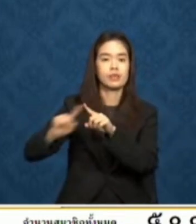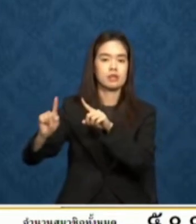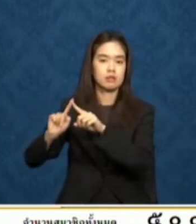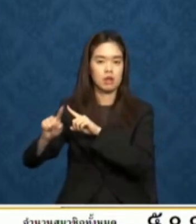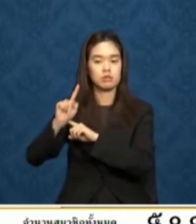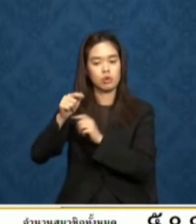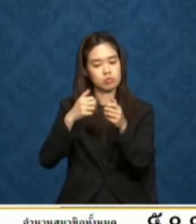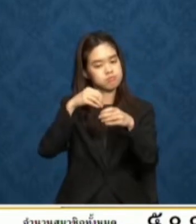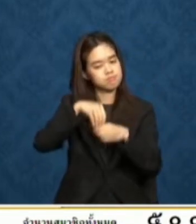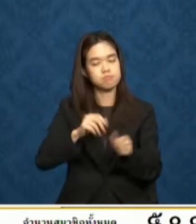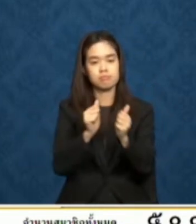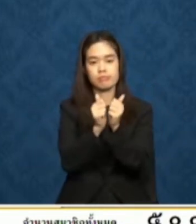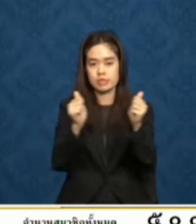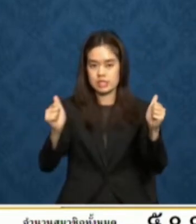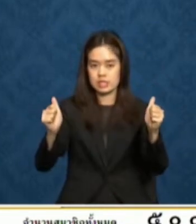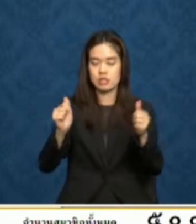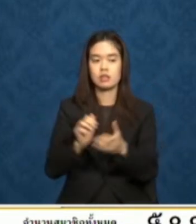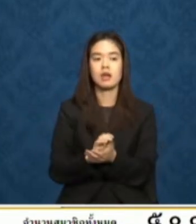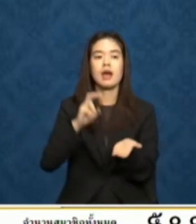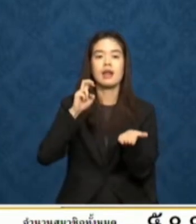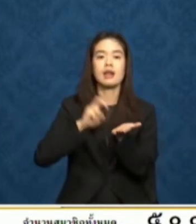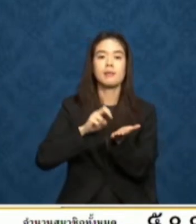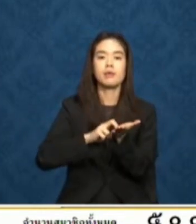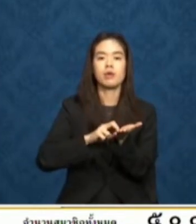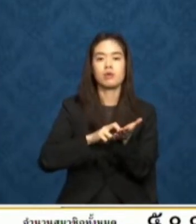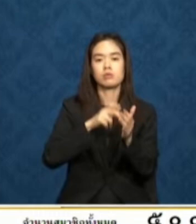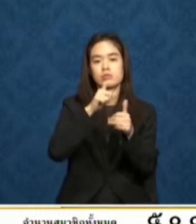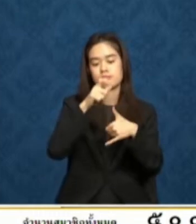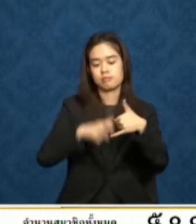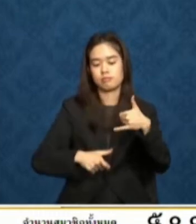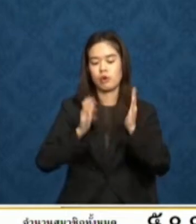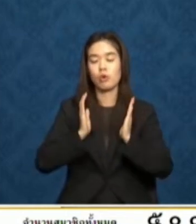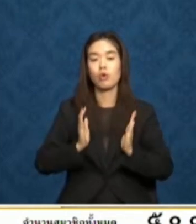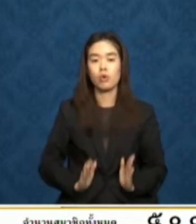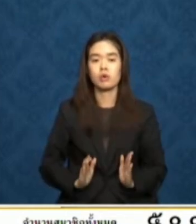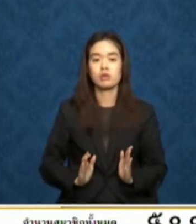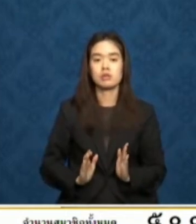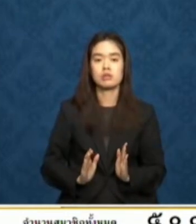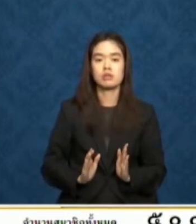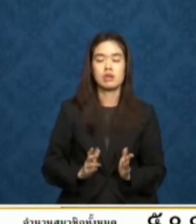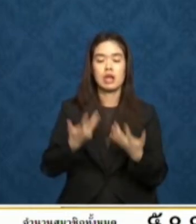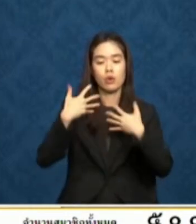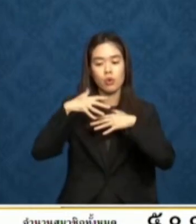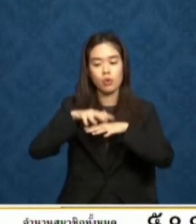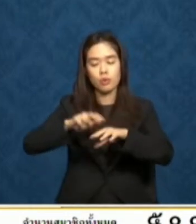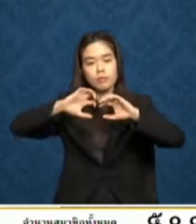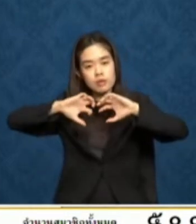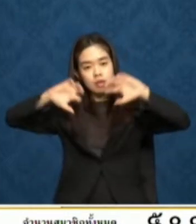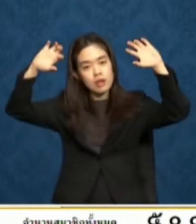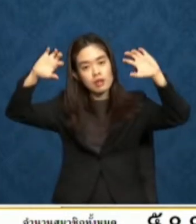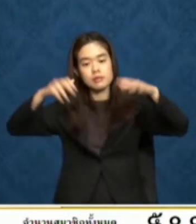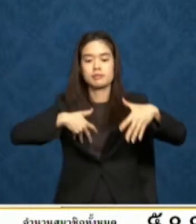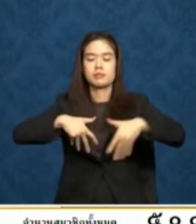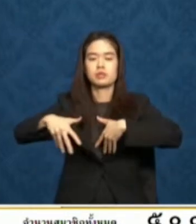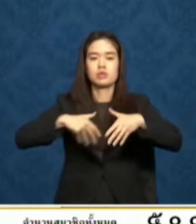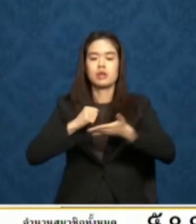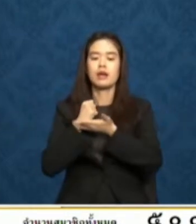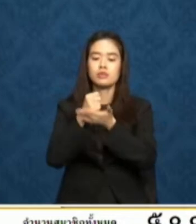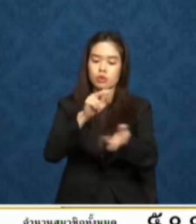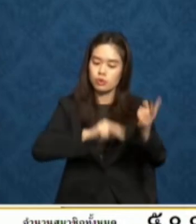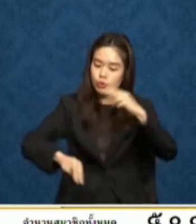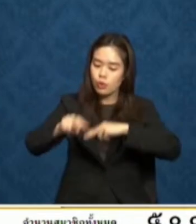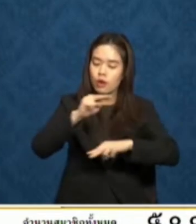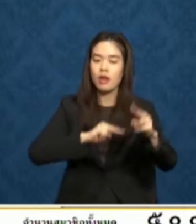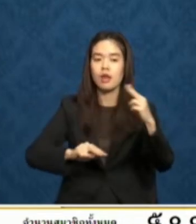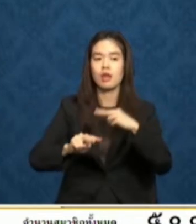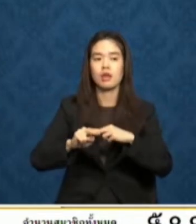ล้มที่ดีซึ่รบรองสิธิของบุคคลที่จะมีสิทธิส่นร่วมกับรฐและชุชนในการบำรงรักษาและไดประโยชน์จ